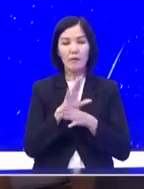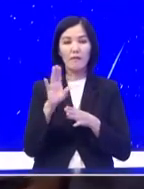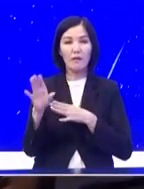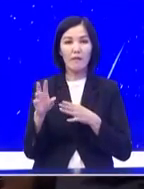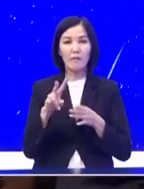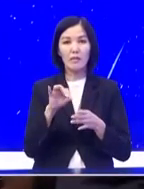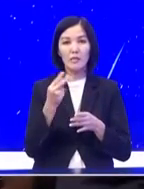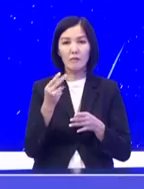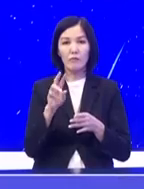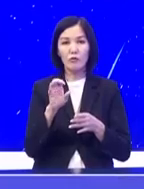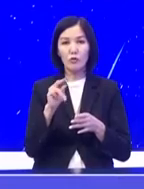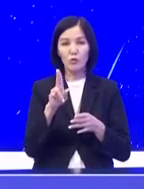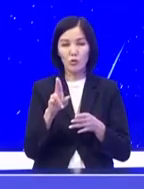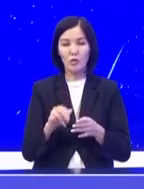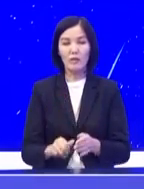лицевой счет.